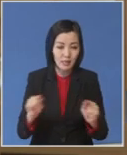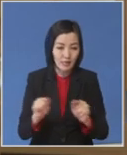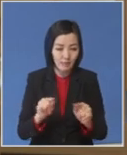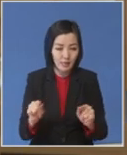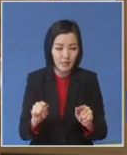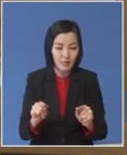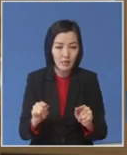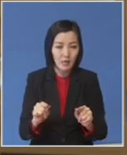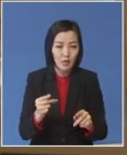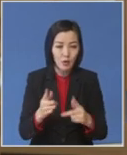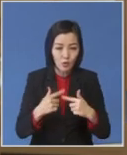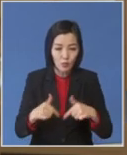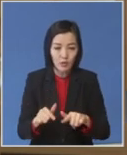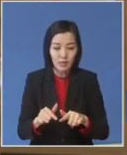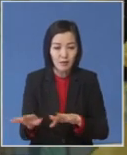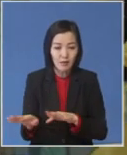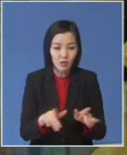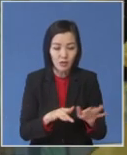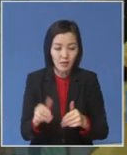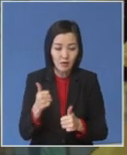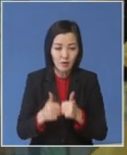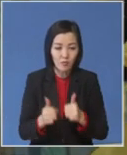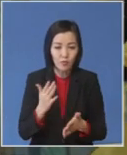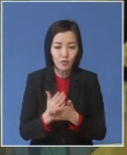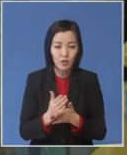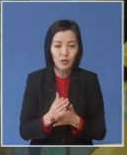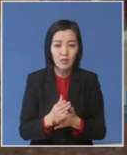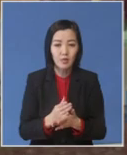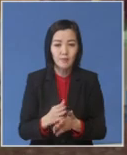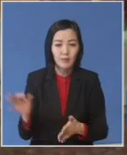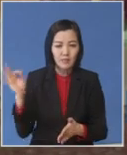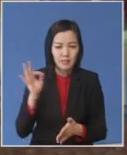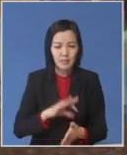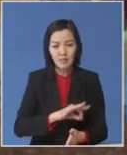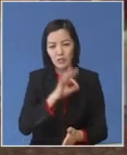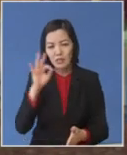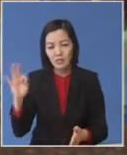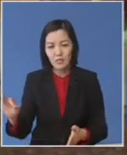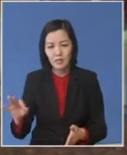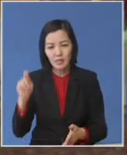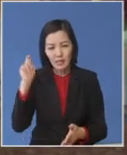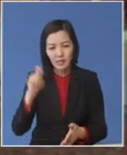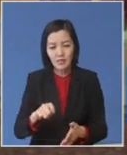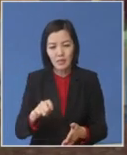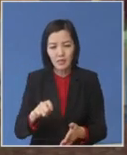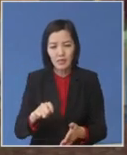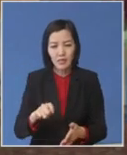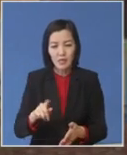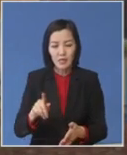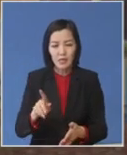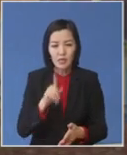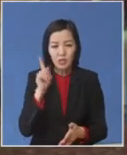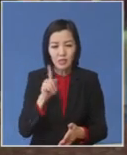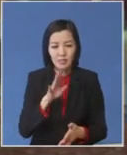Сондықтан ұйымдастырылып отырған шара. Сырдан келіп отырған, батыстан келіп отырған ақындарға шынды айтсам көңілім толып отыр әзір. Өзін